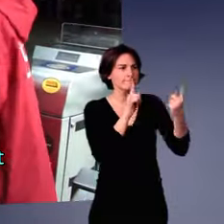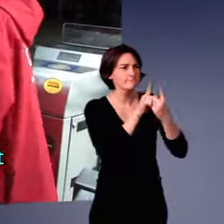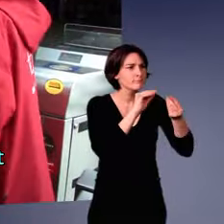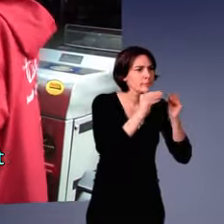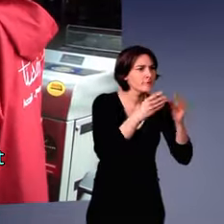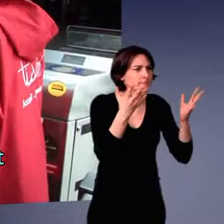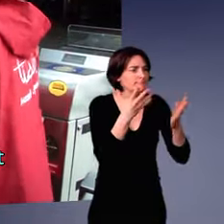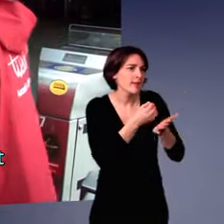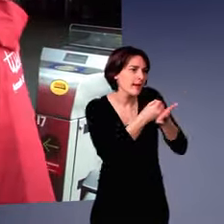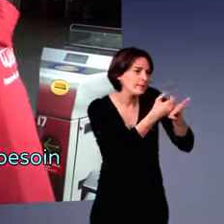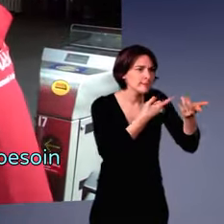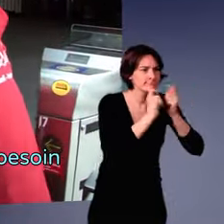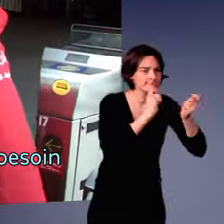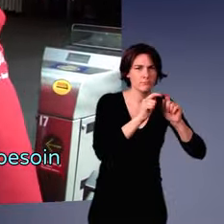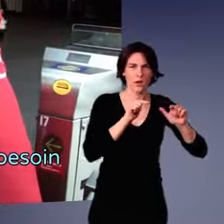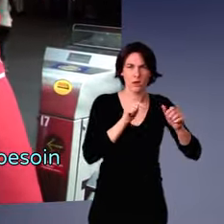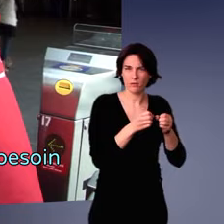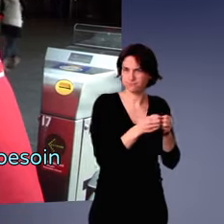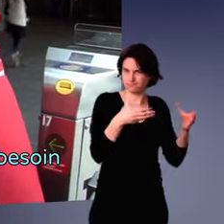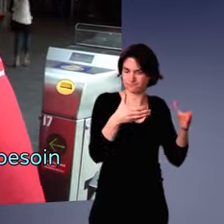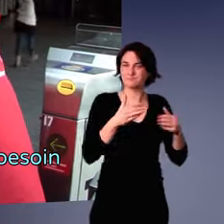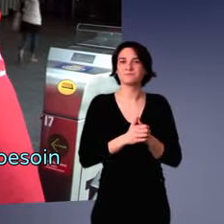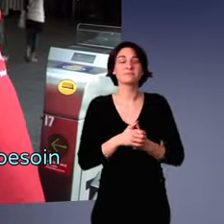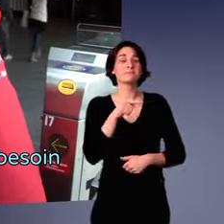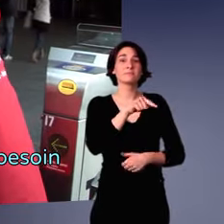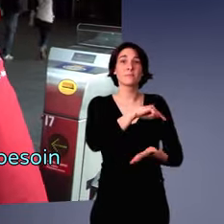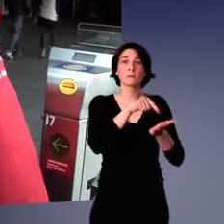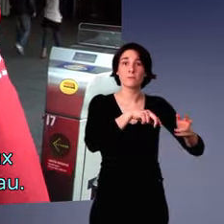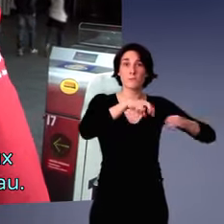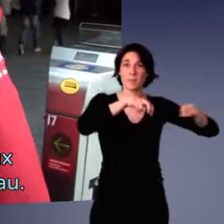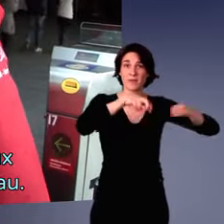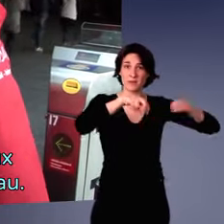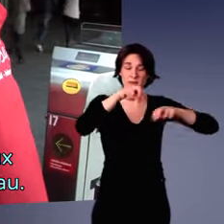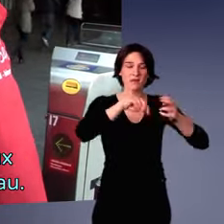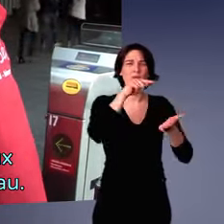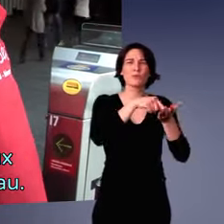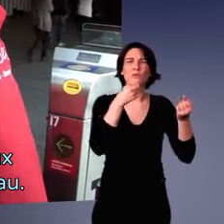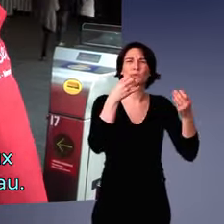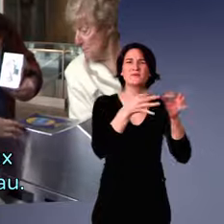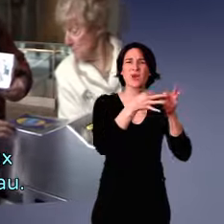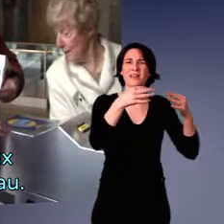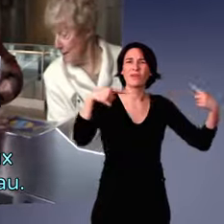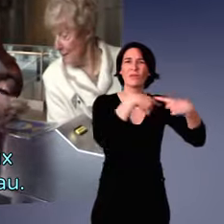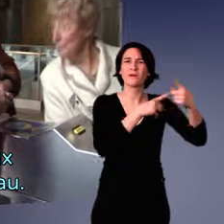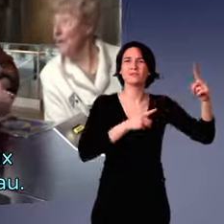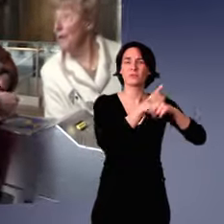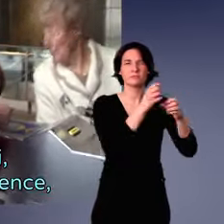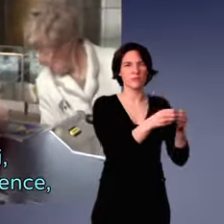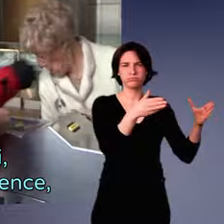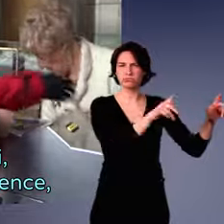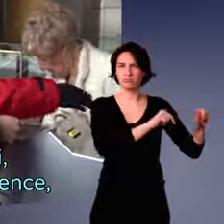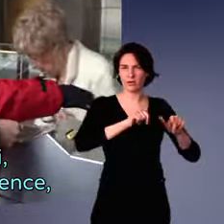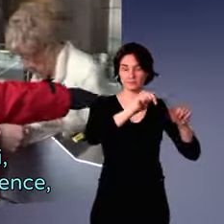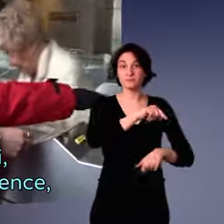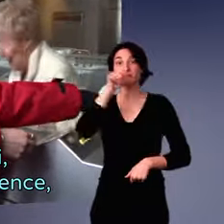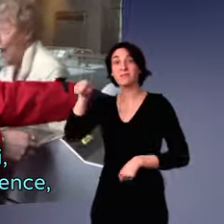répondent aux sollicitations de tout voyageur qui aurait besoin d'aide ou de conseil au niveau des principaux pôles d'échange du réseau des